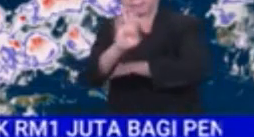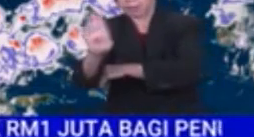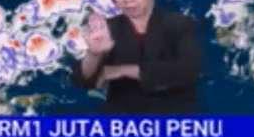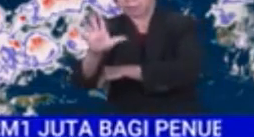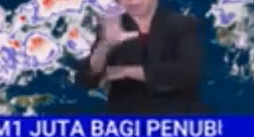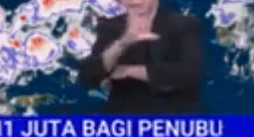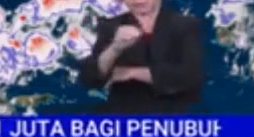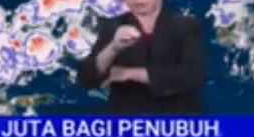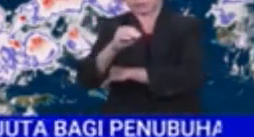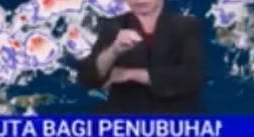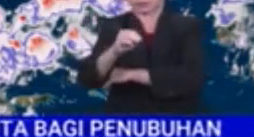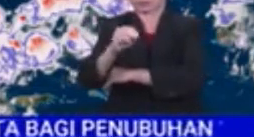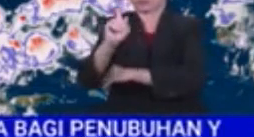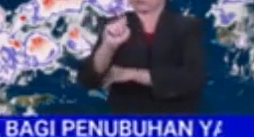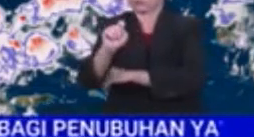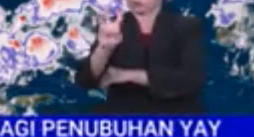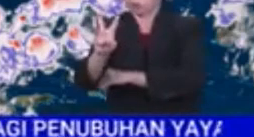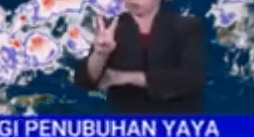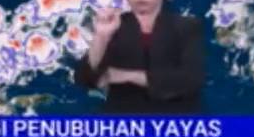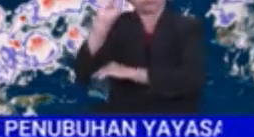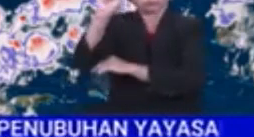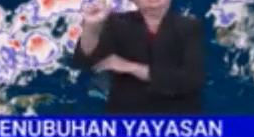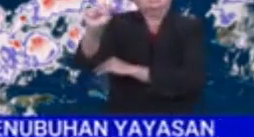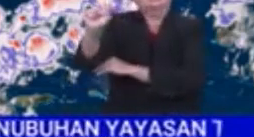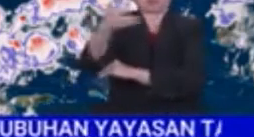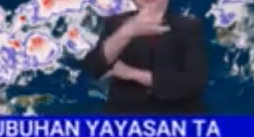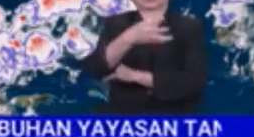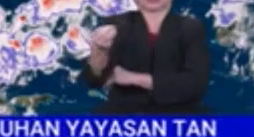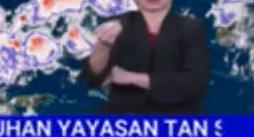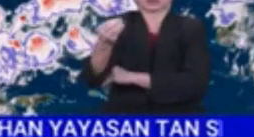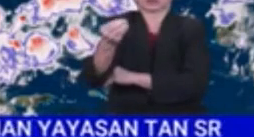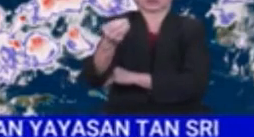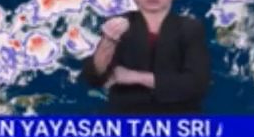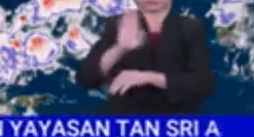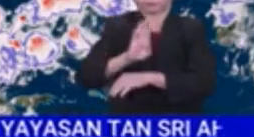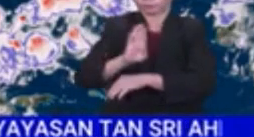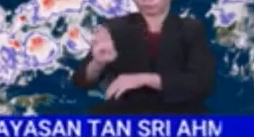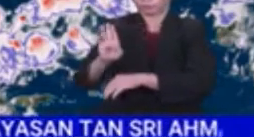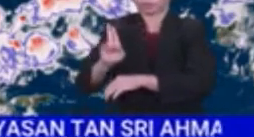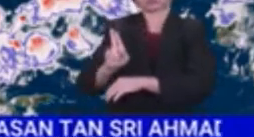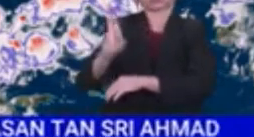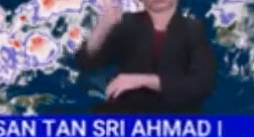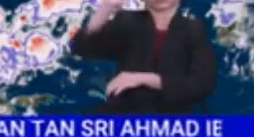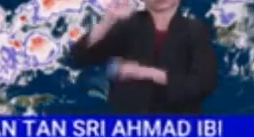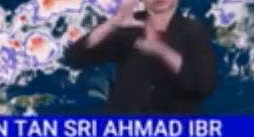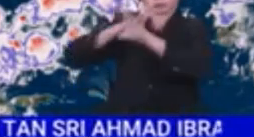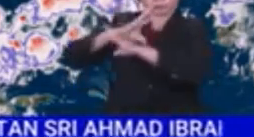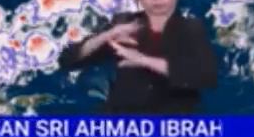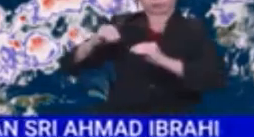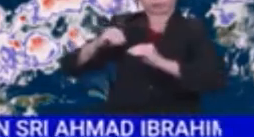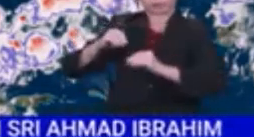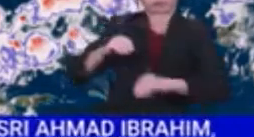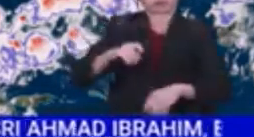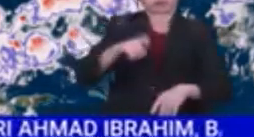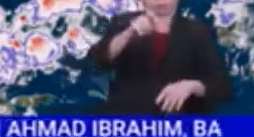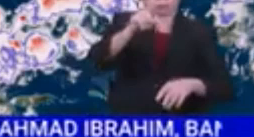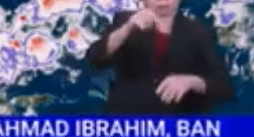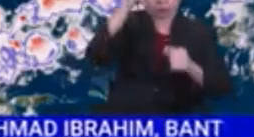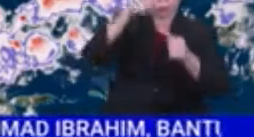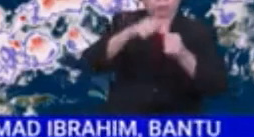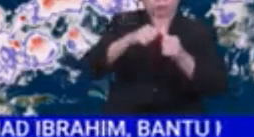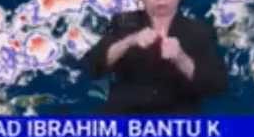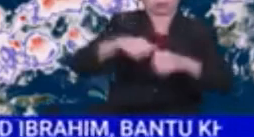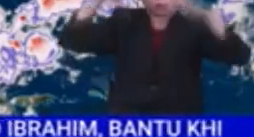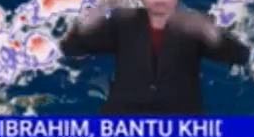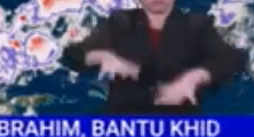dan juga disekitar bagian Tawamu negeri Sabah serta disekitar bagian utara Negeri Sarawak perlu diingatkan keadaan